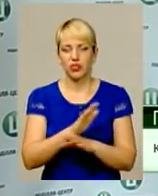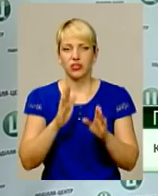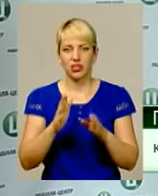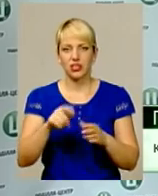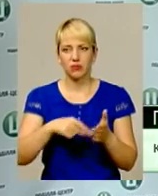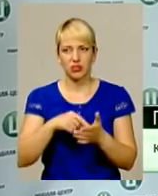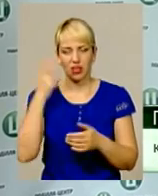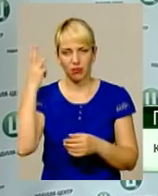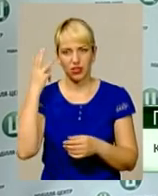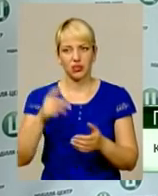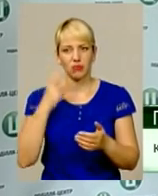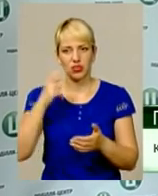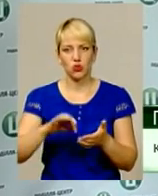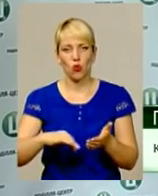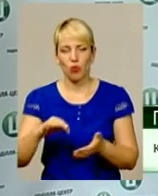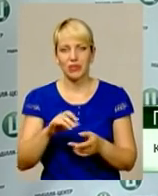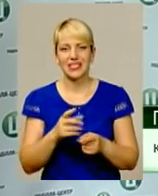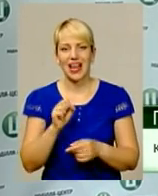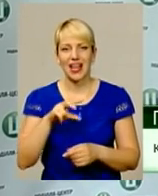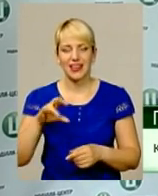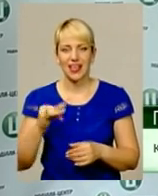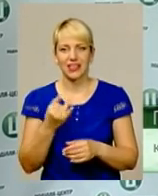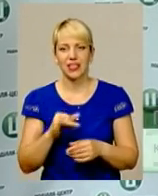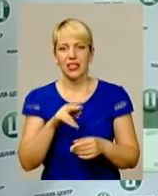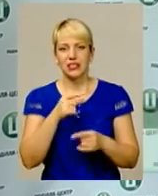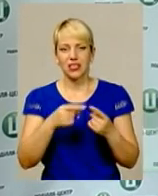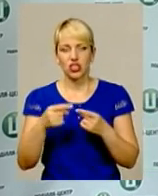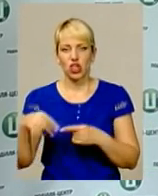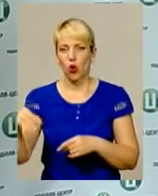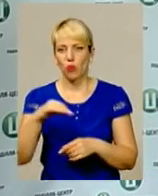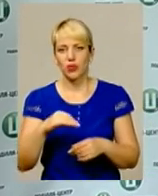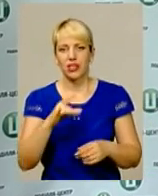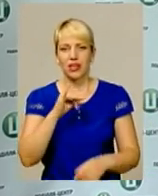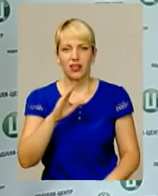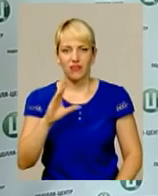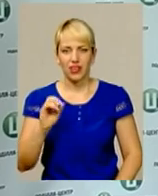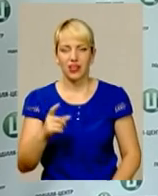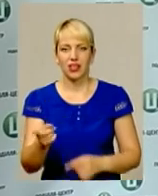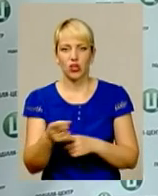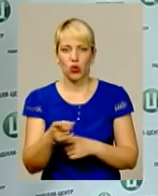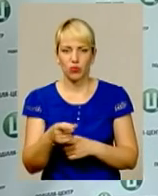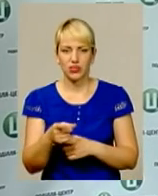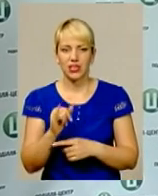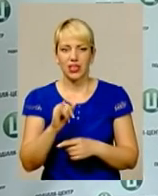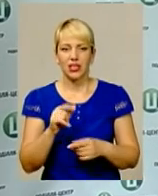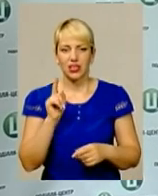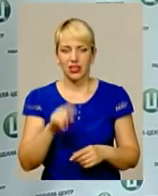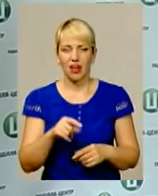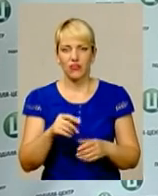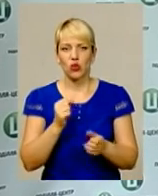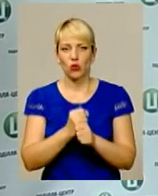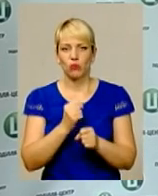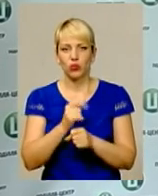Хмельницького, Хмельницької області, але і навіть з інших областей – Рівненських, Тернопільської, і навіть роботи зі